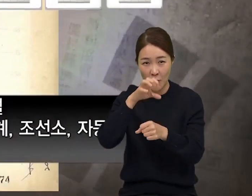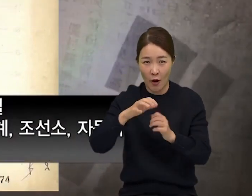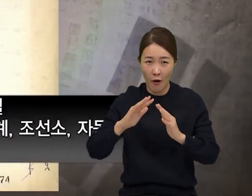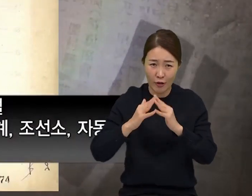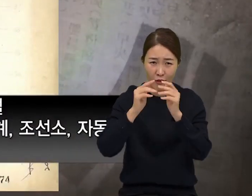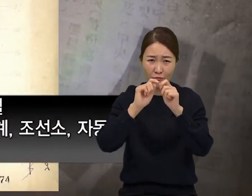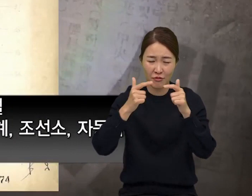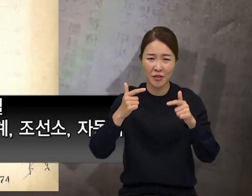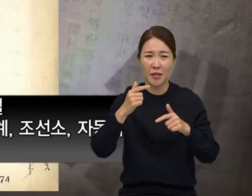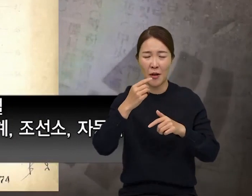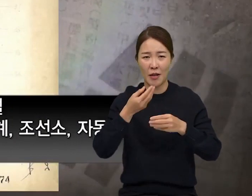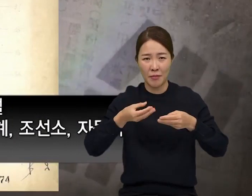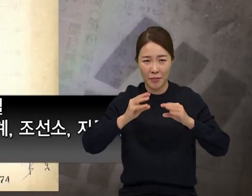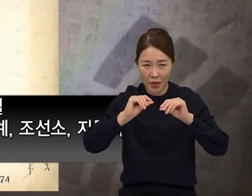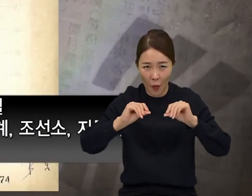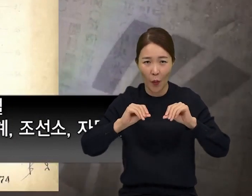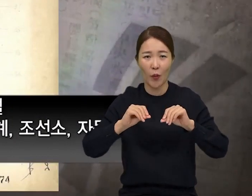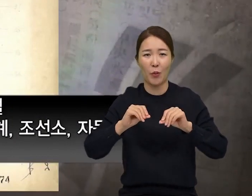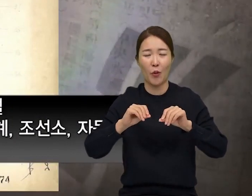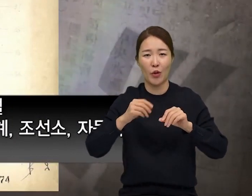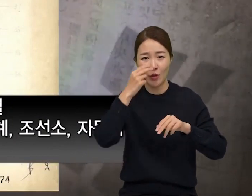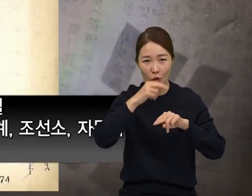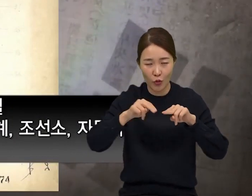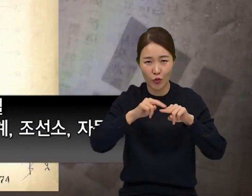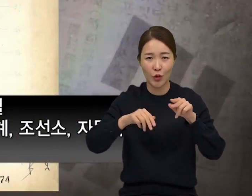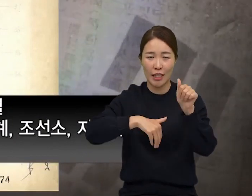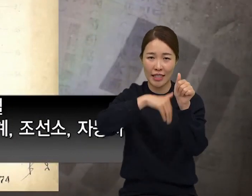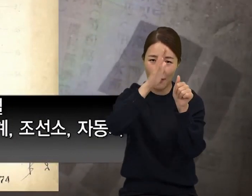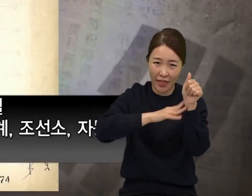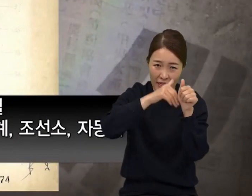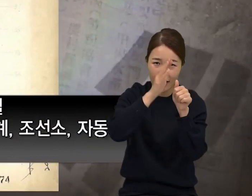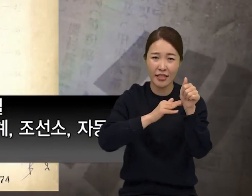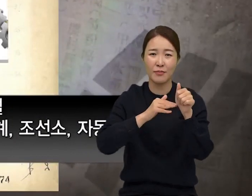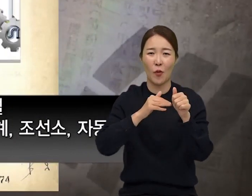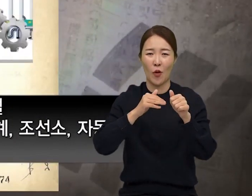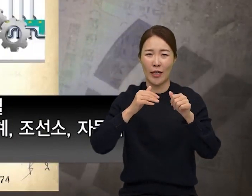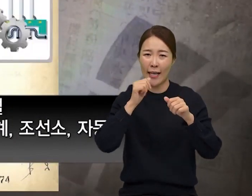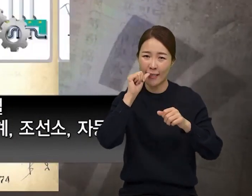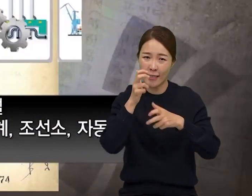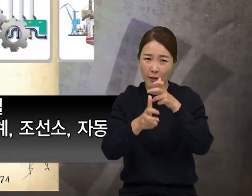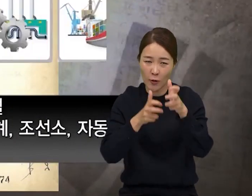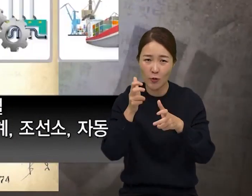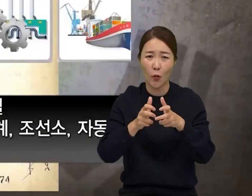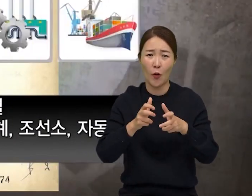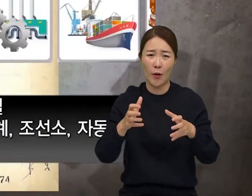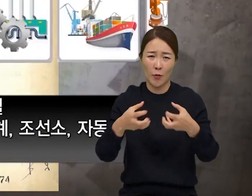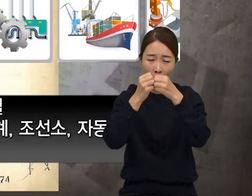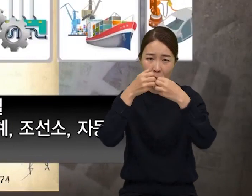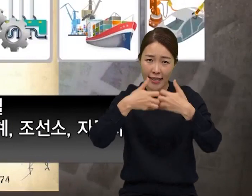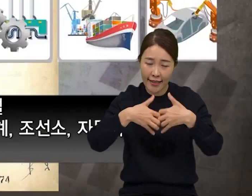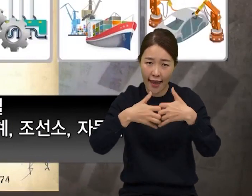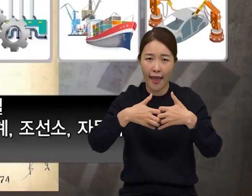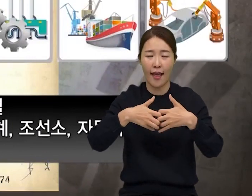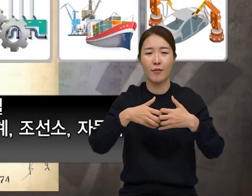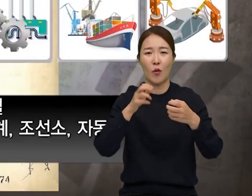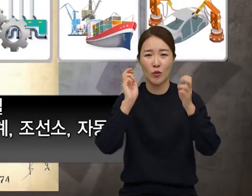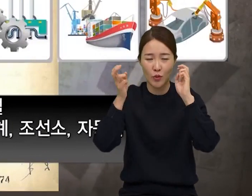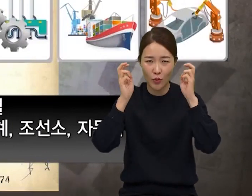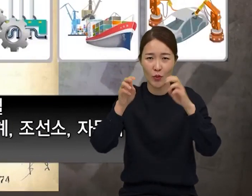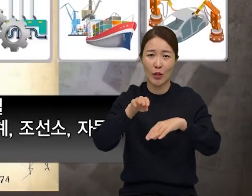외에도 비료, 정유, 시멘트, 종합지휘철소, 종합기계, 조선소, 자동차